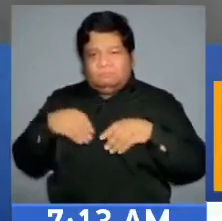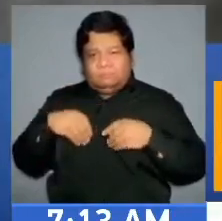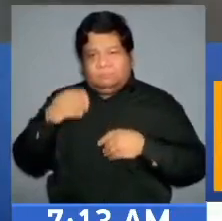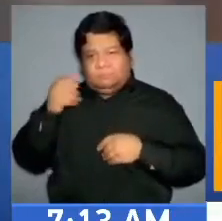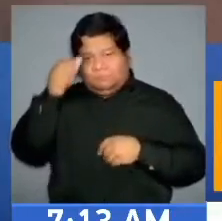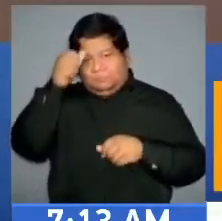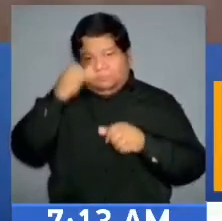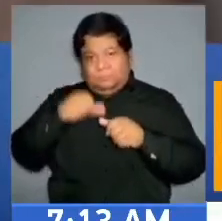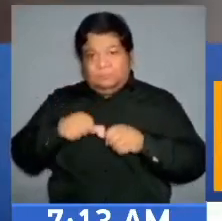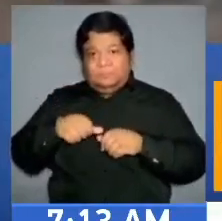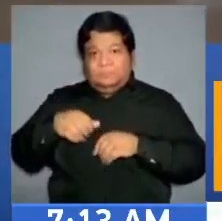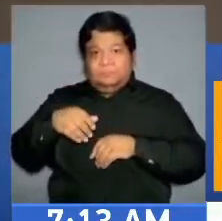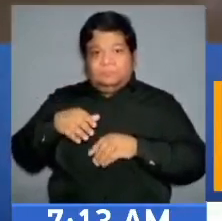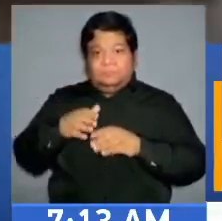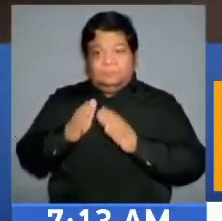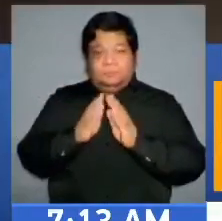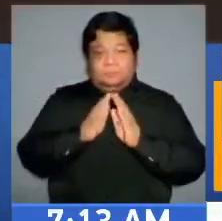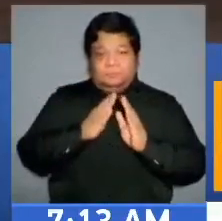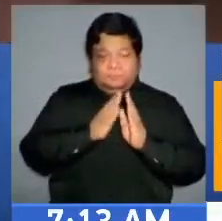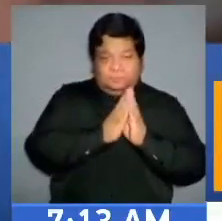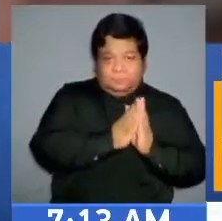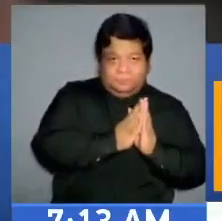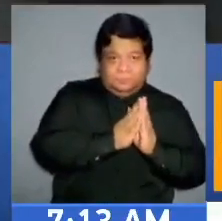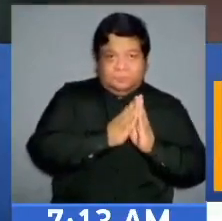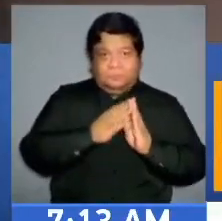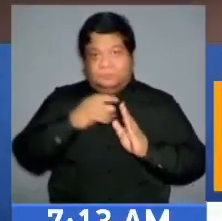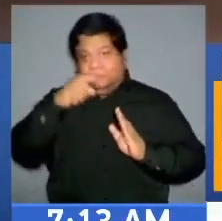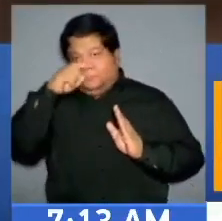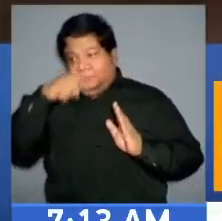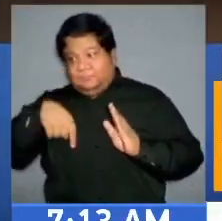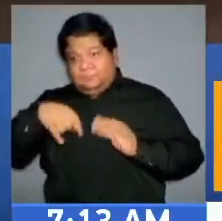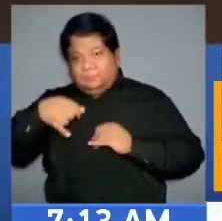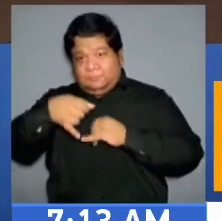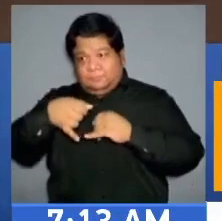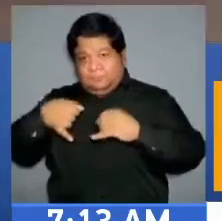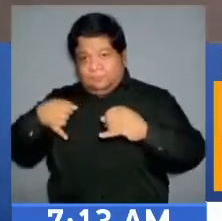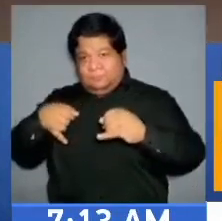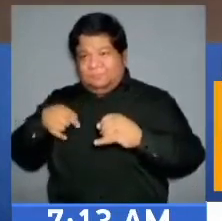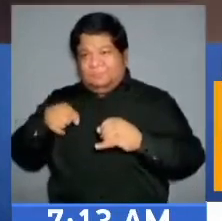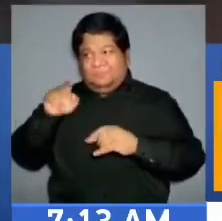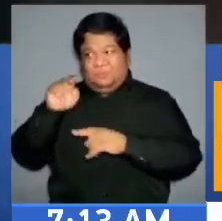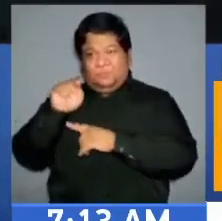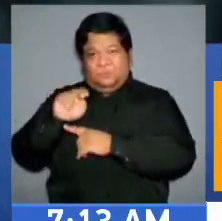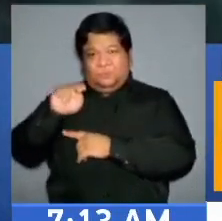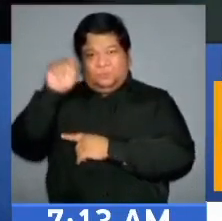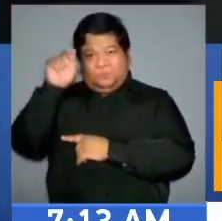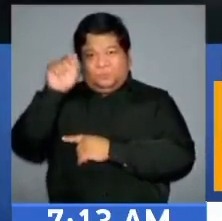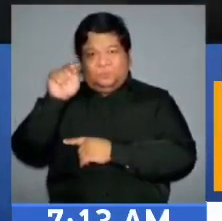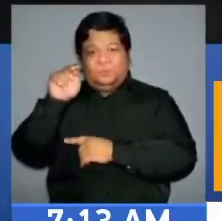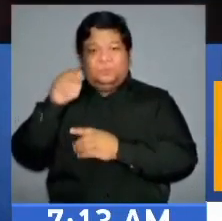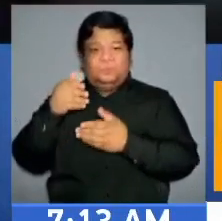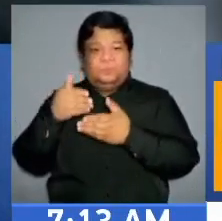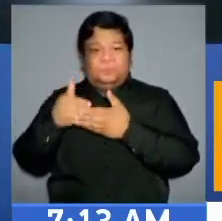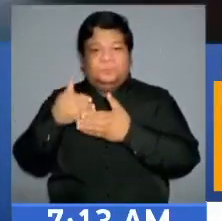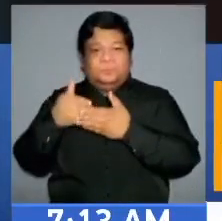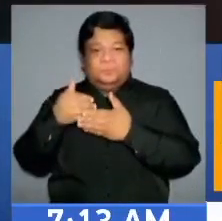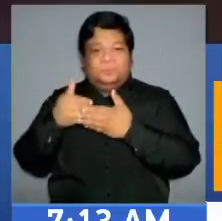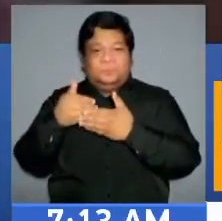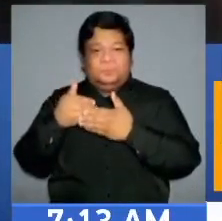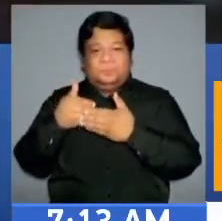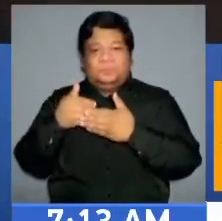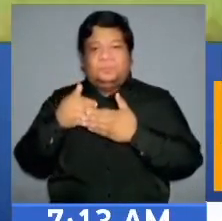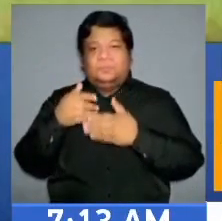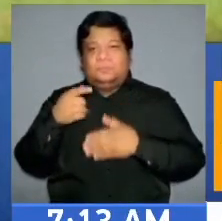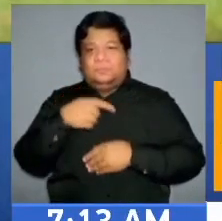Ito, nasa north, kung saan may gera, malapit sa China, yung Shan State of Shan doon. So, pero yung karamihan ng